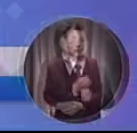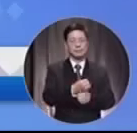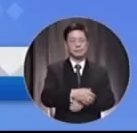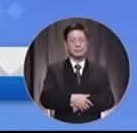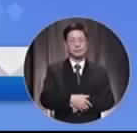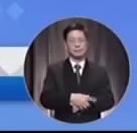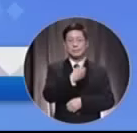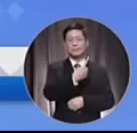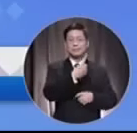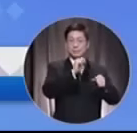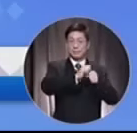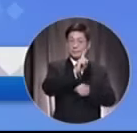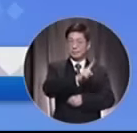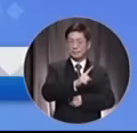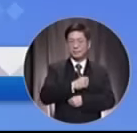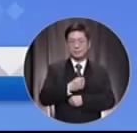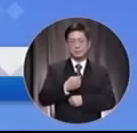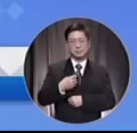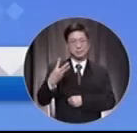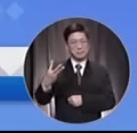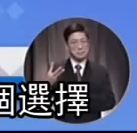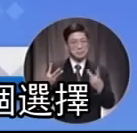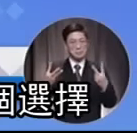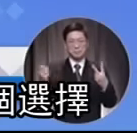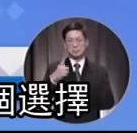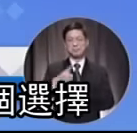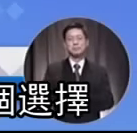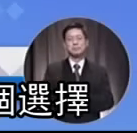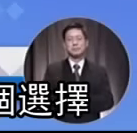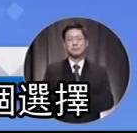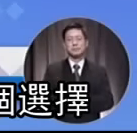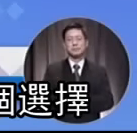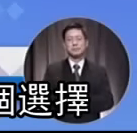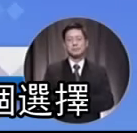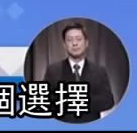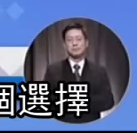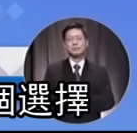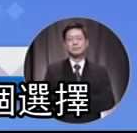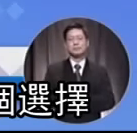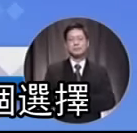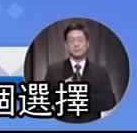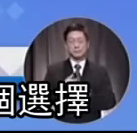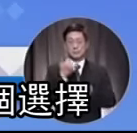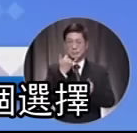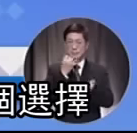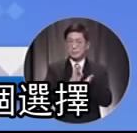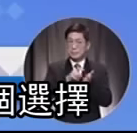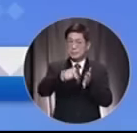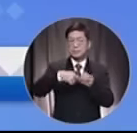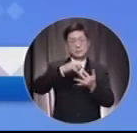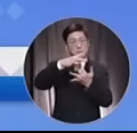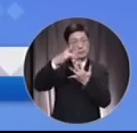求， 一加一小于三，那就是如何的让这样子的一个选